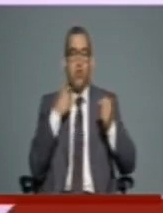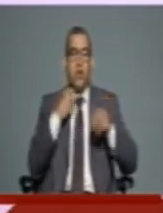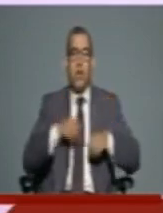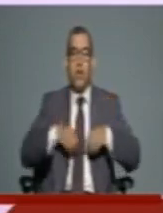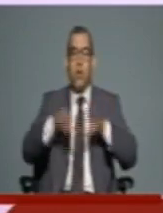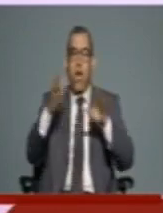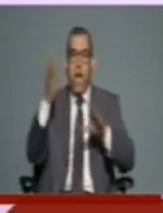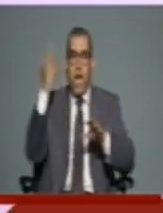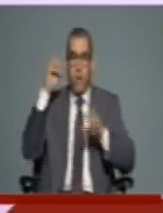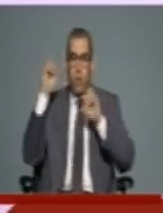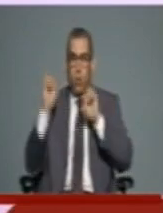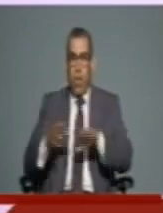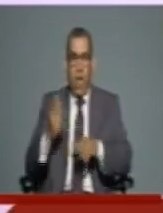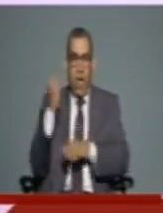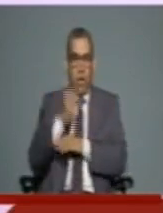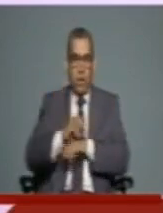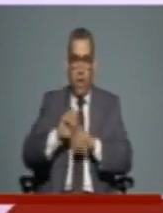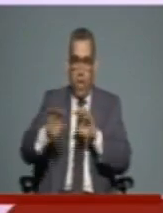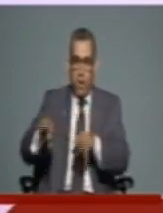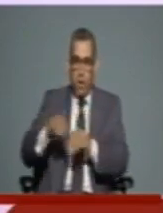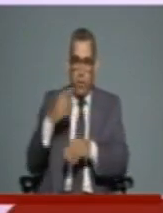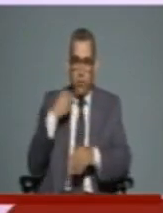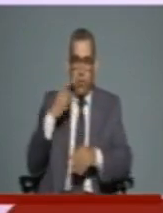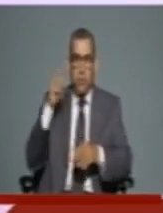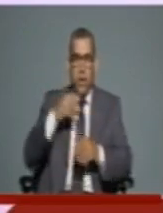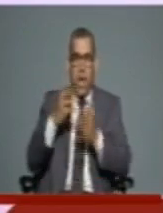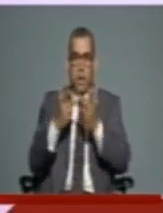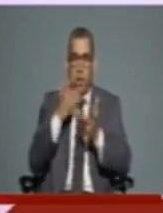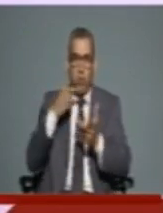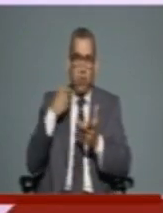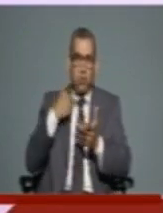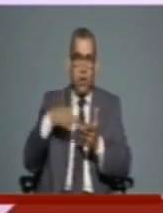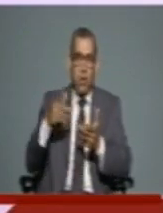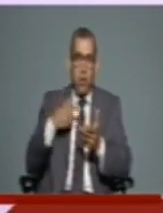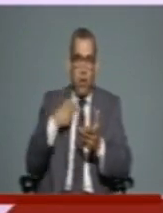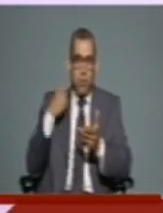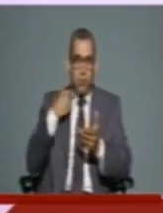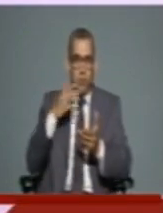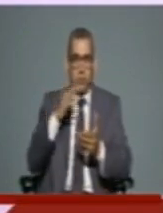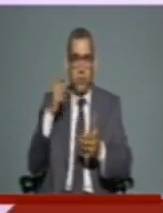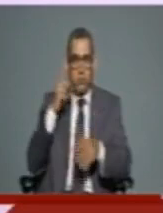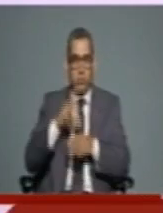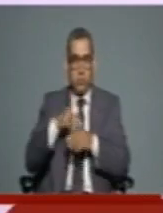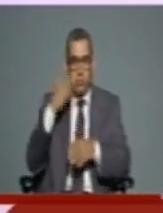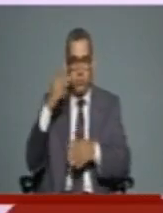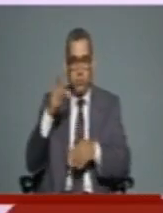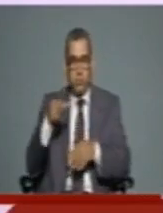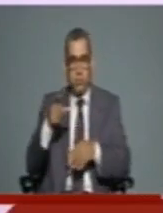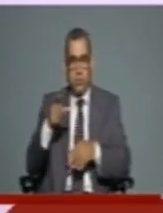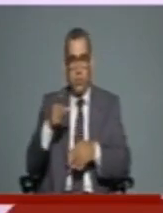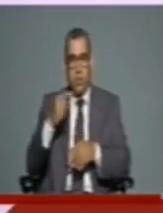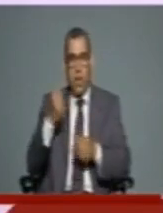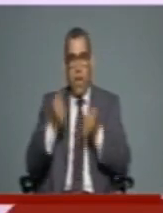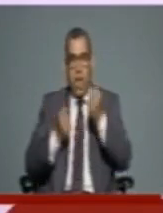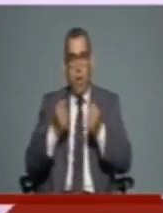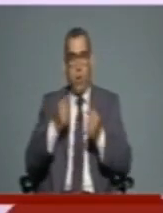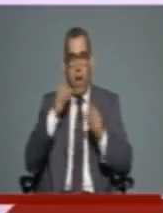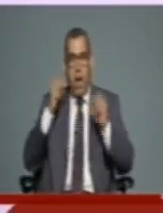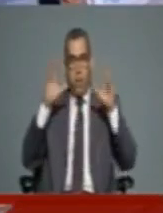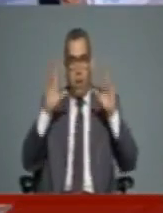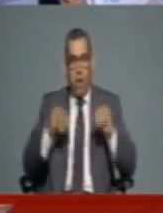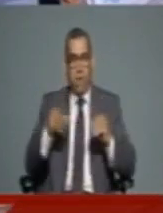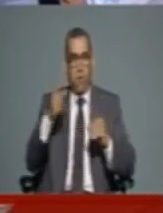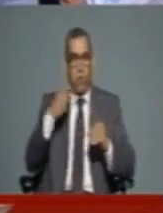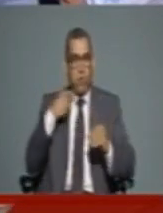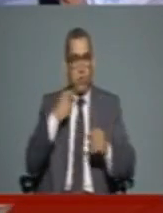بيضيع وما كناش بنتحاسب عليه، وكان ده لو بصينا في النقل، في المواصلات، في الكهرباء زي ما سمعنا رفع